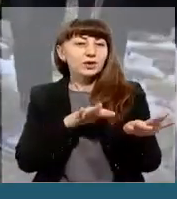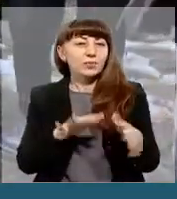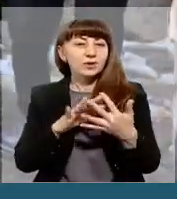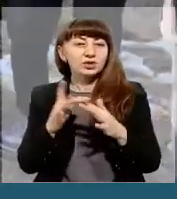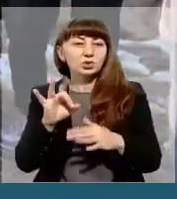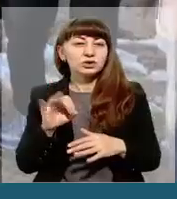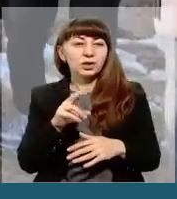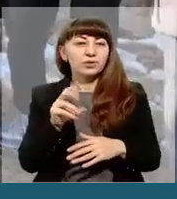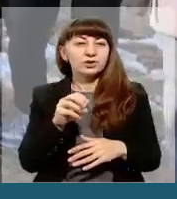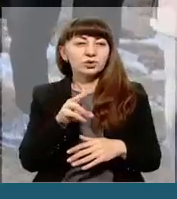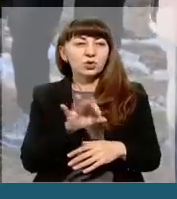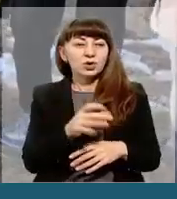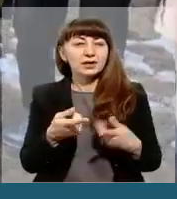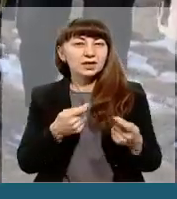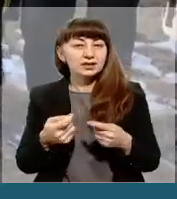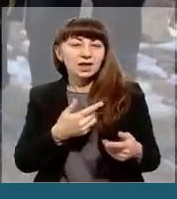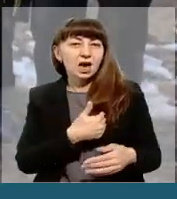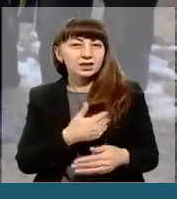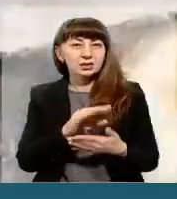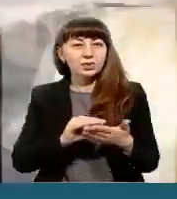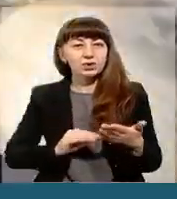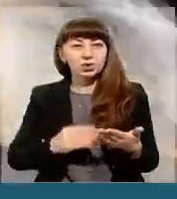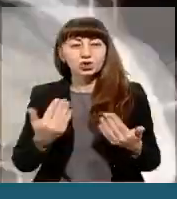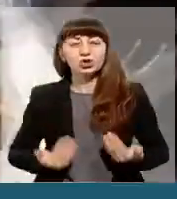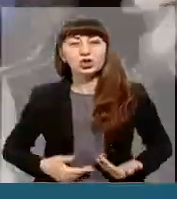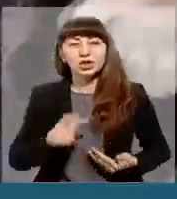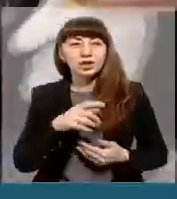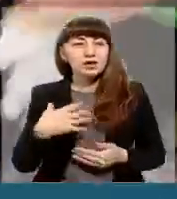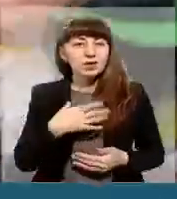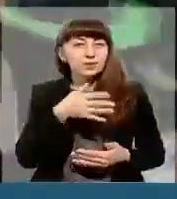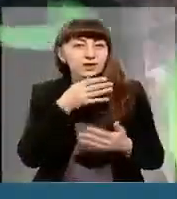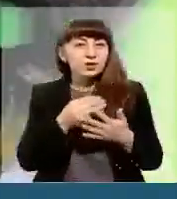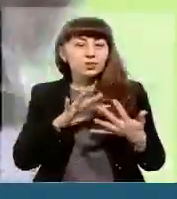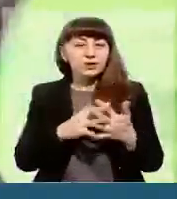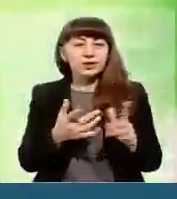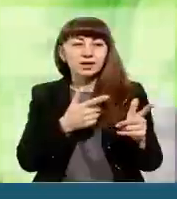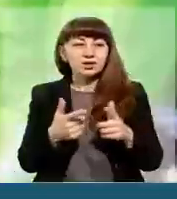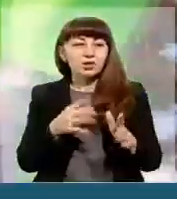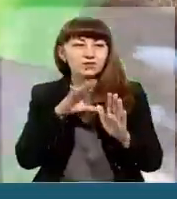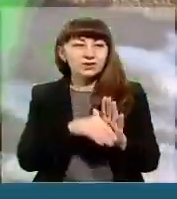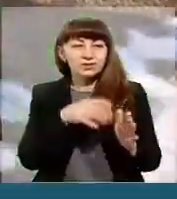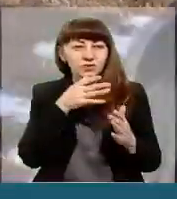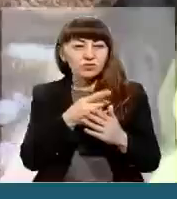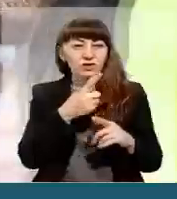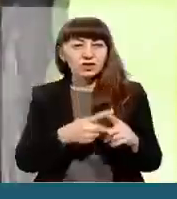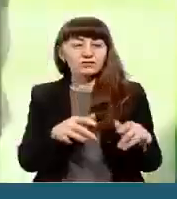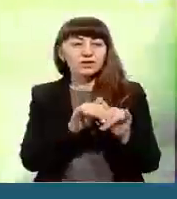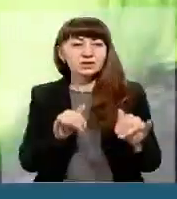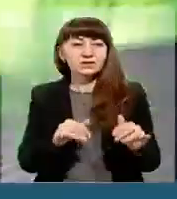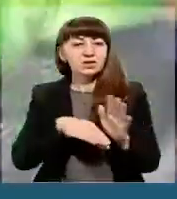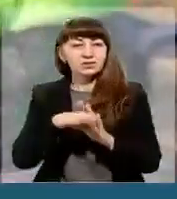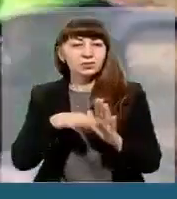селе Октябрьском организаторы намерены и дальше. Жители радеют за свое село и готовы внести свою лепту в развитие и